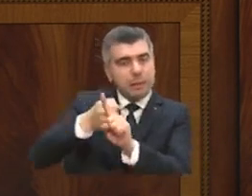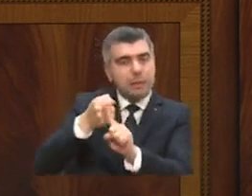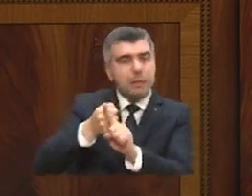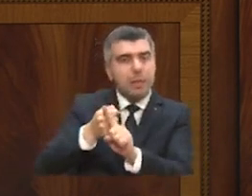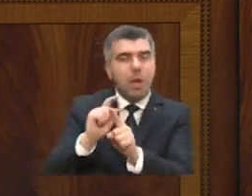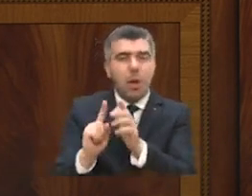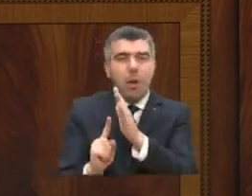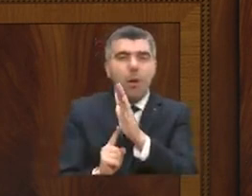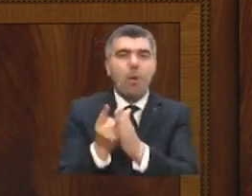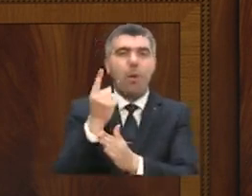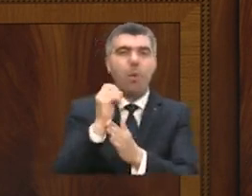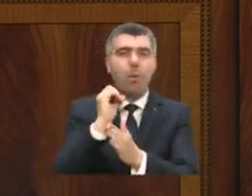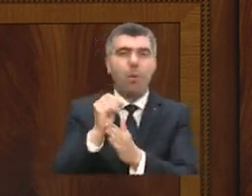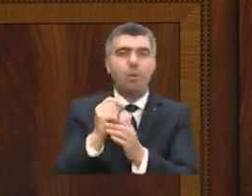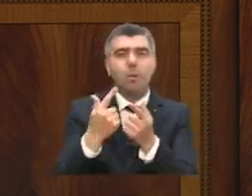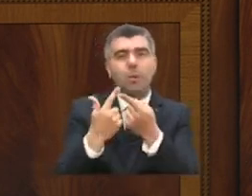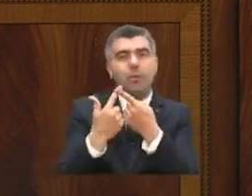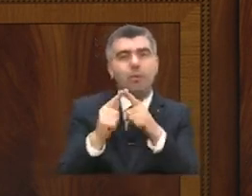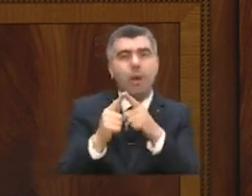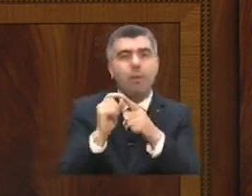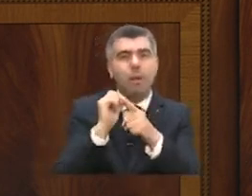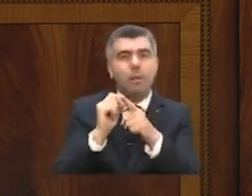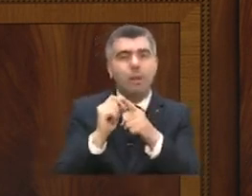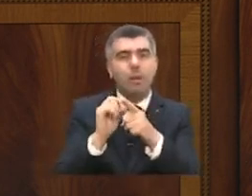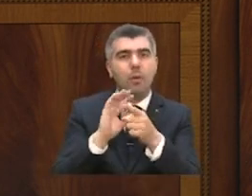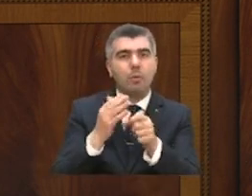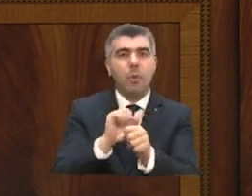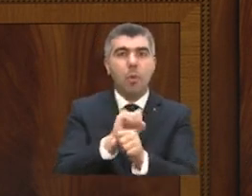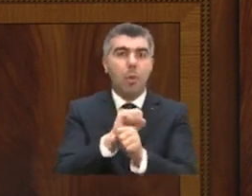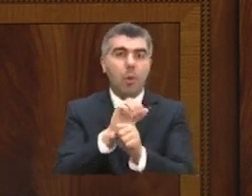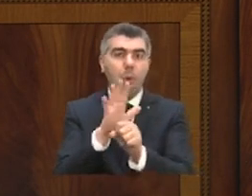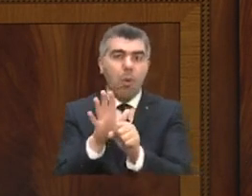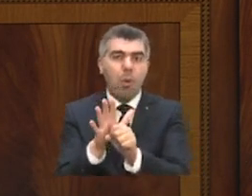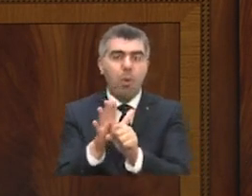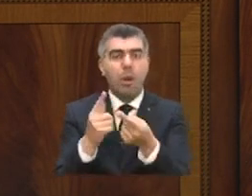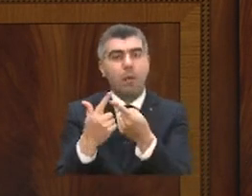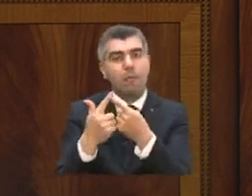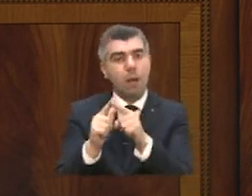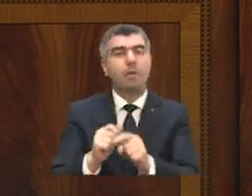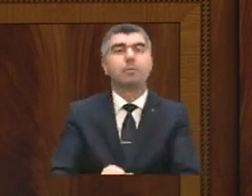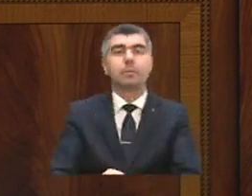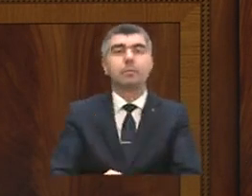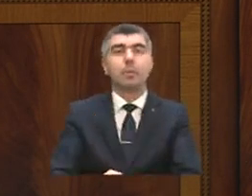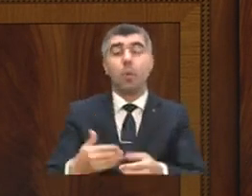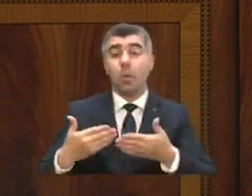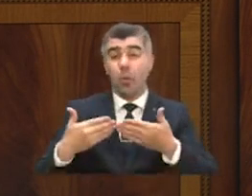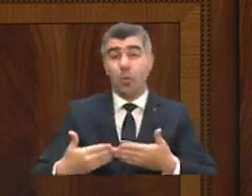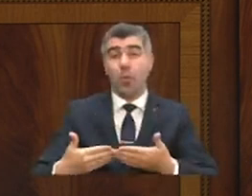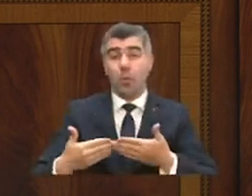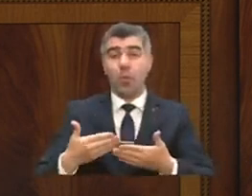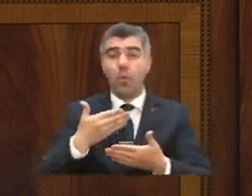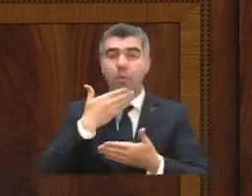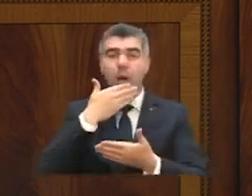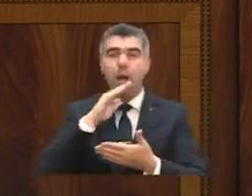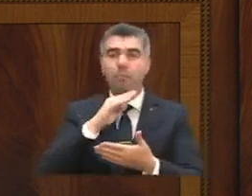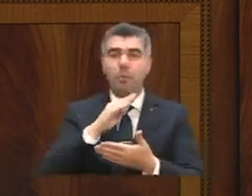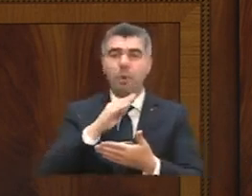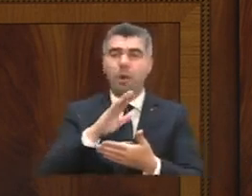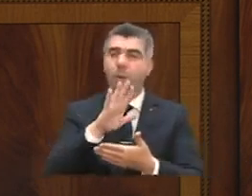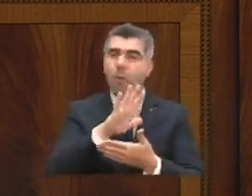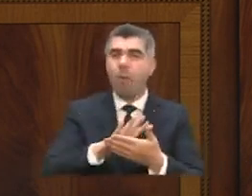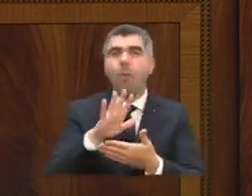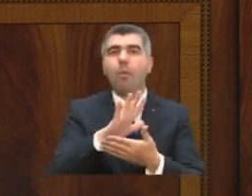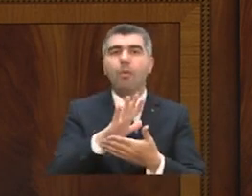استثنائية للتعاطي مع تداعيات هذه الأزمة المتعددة الأبعاد. واليوم ولله الحمد تؤكد كل المؤشرات